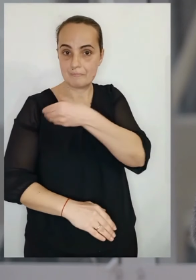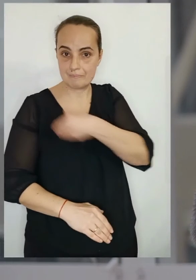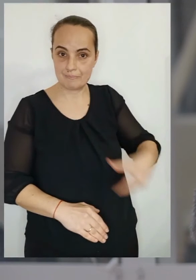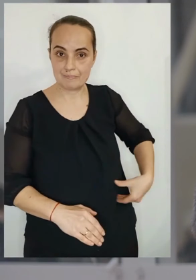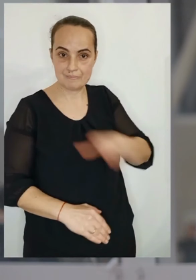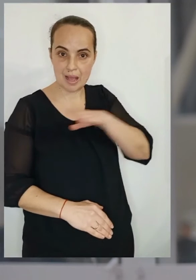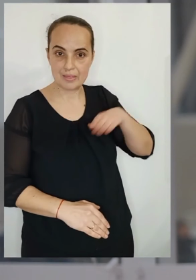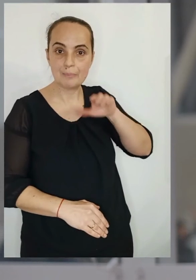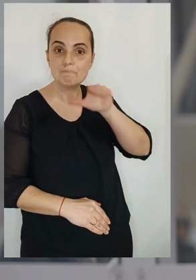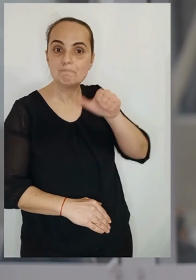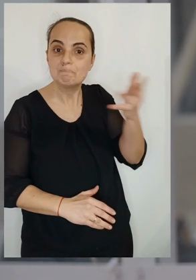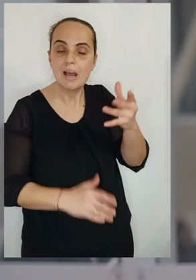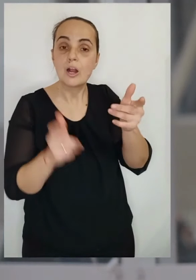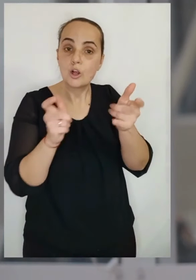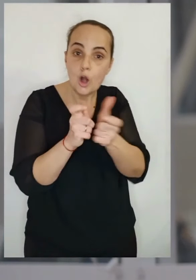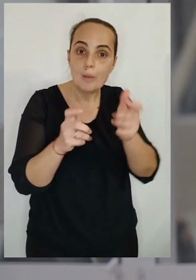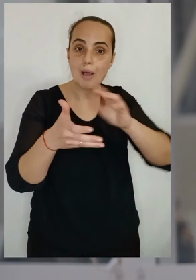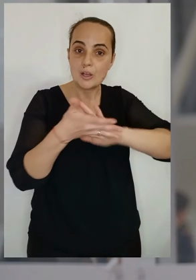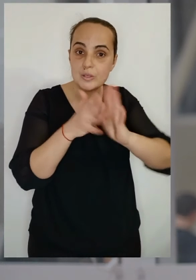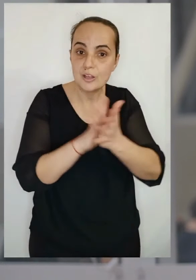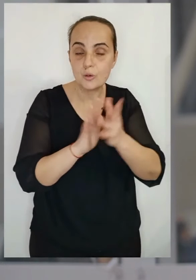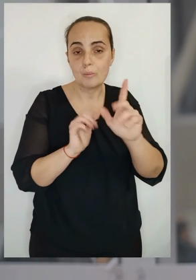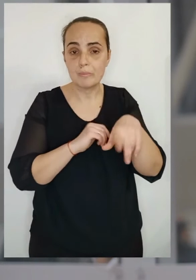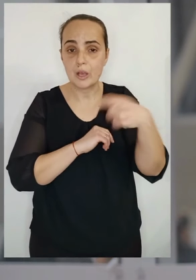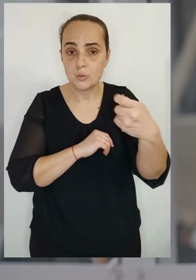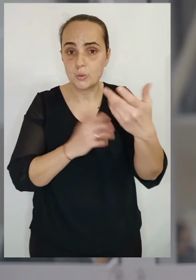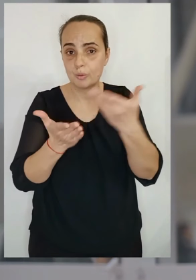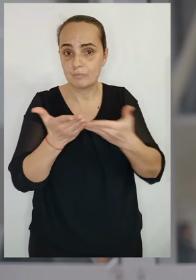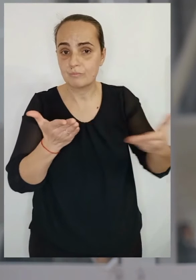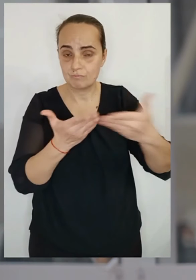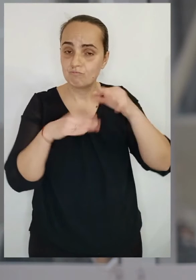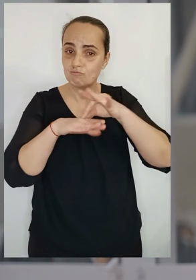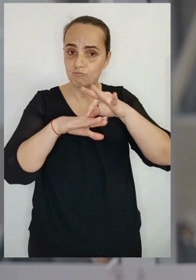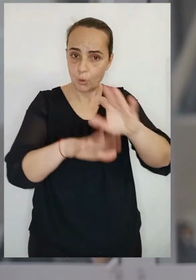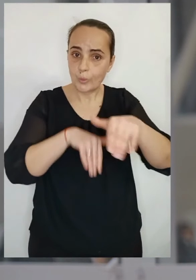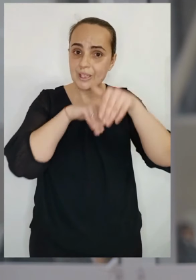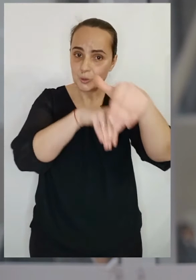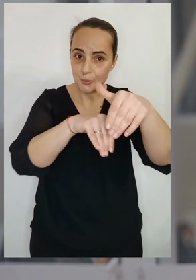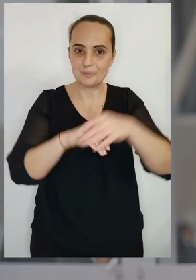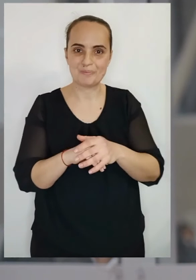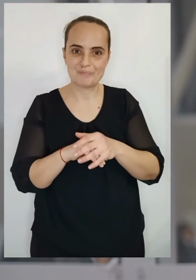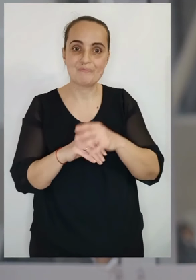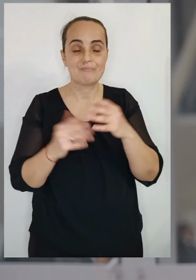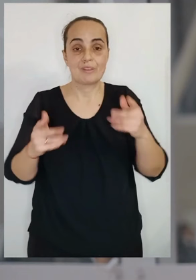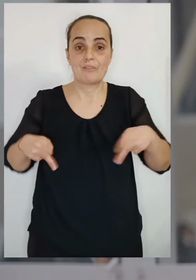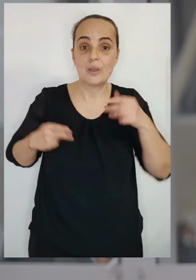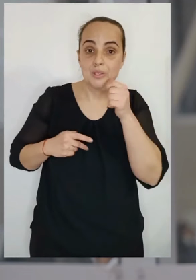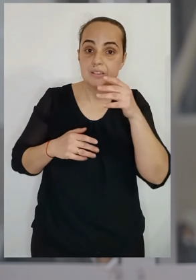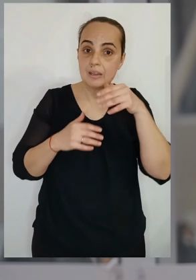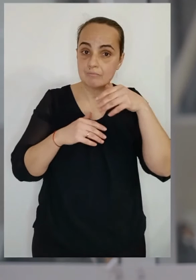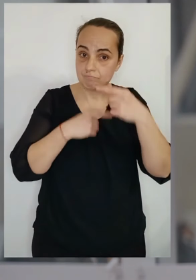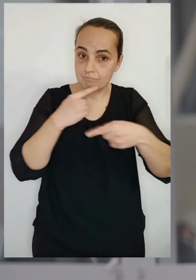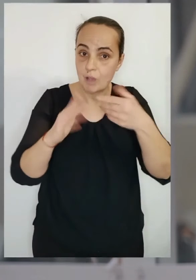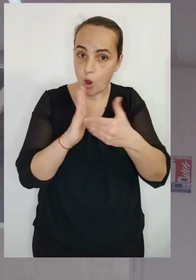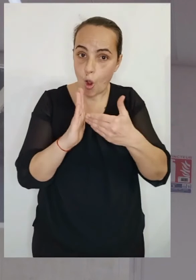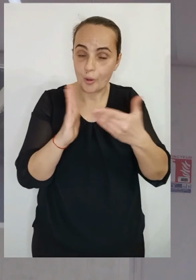demander, les clubs, les associations, évidemment, vous continuez à les accompagner. Évidemment, il y a tout le travail au quotidien qui